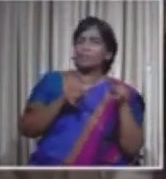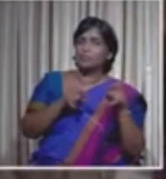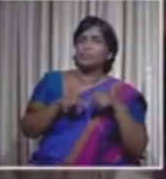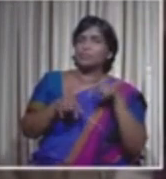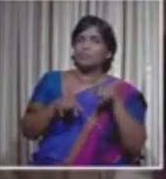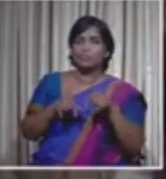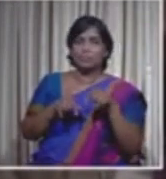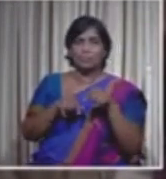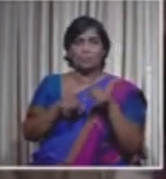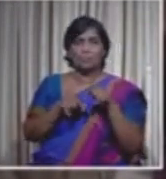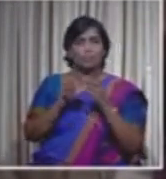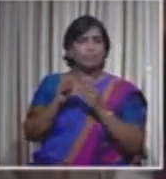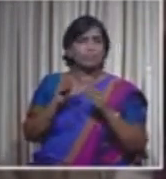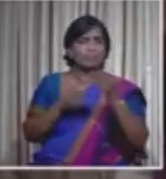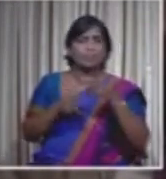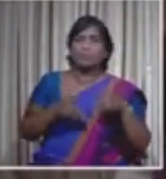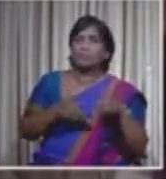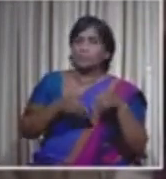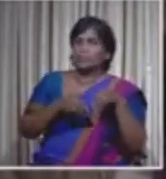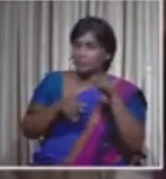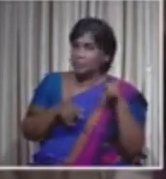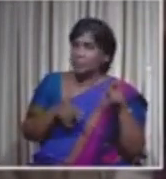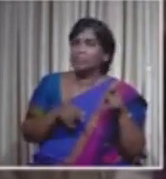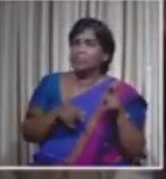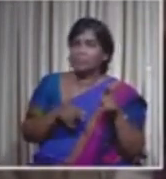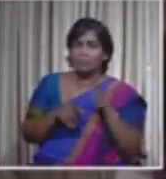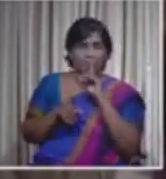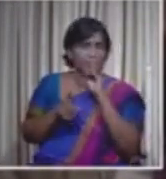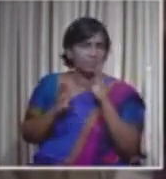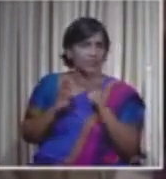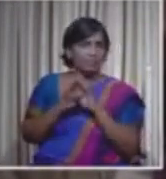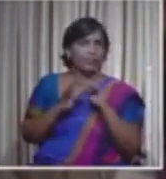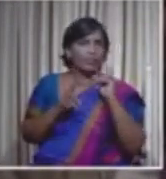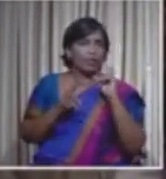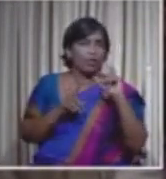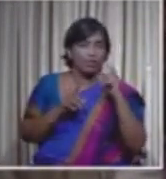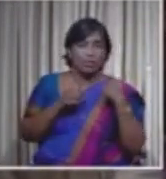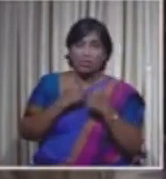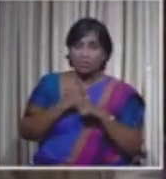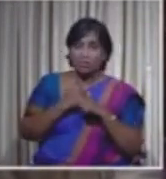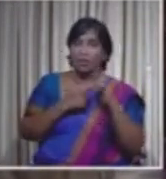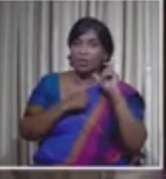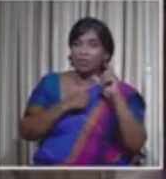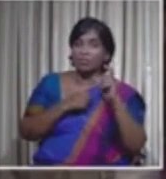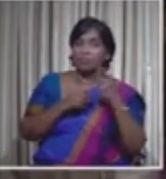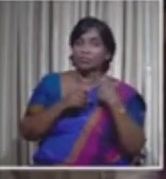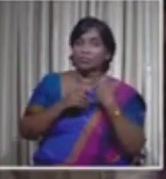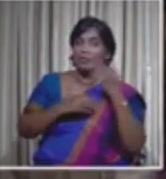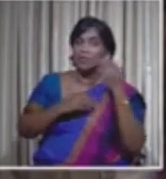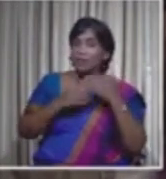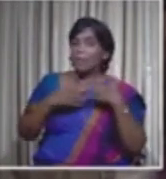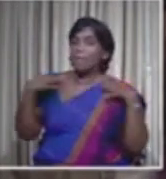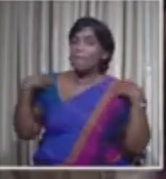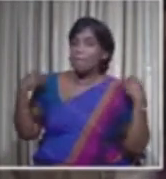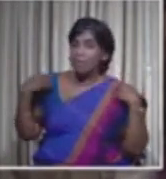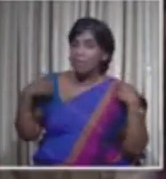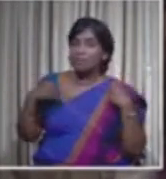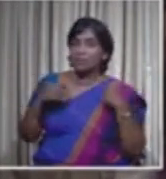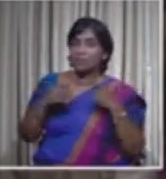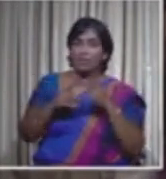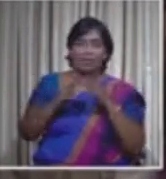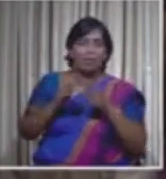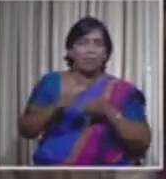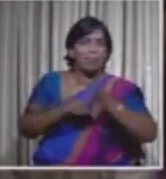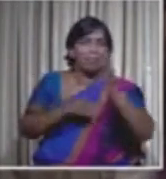සඳහා විකල්ප මාර්ගයක්? ඒ කියන්නේ ගොඩක් වෙලාවට කන්ට්‍රැක්ටර් හදන්න ඕන, කන්ට්‍රැක්ටර්ගේ කන්ස්ට්‍රක්ෂන් පහසුවත් එක්ක බයිපාස් එකක්.